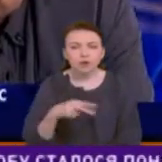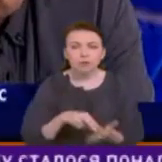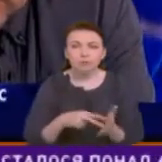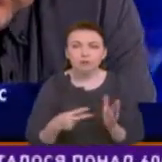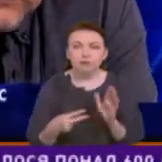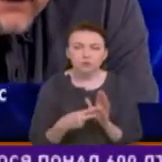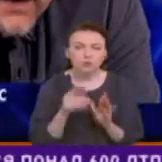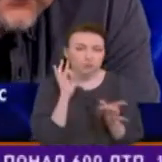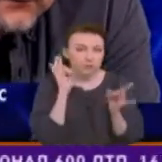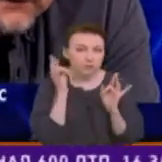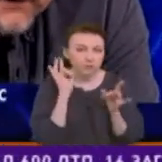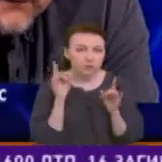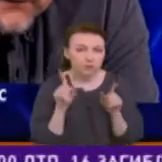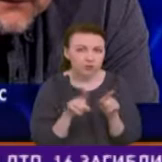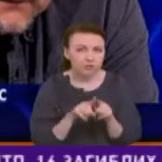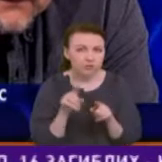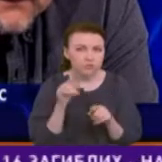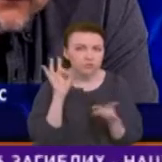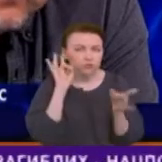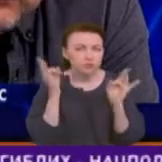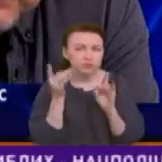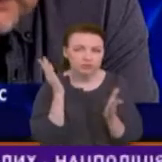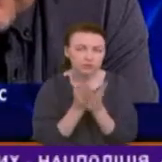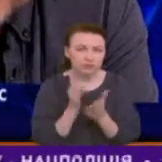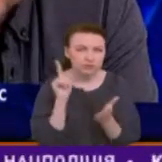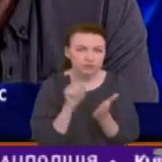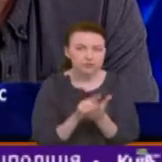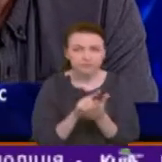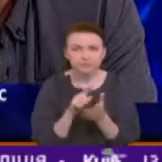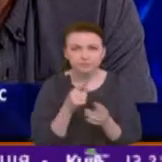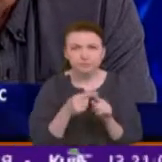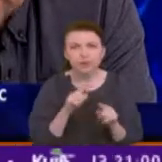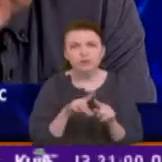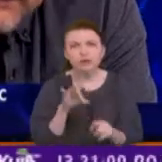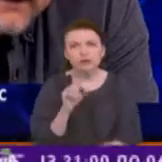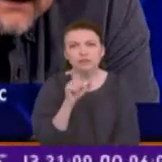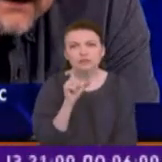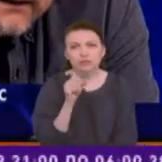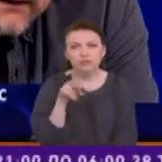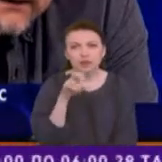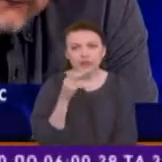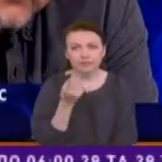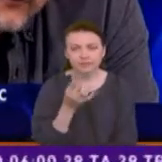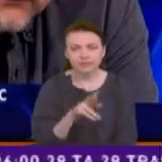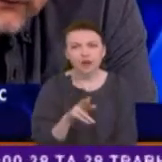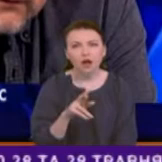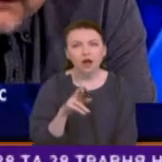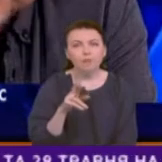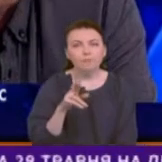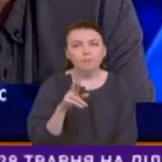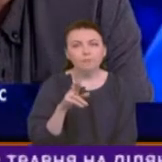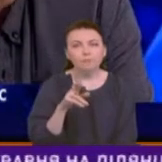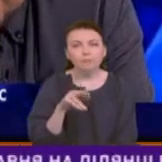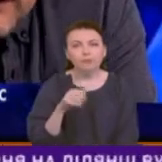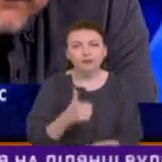є такі ходять чутки, а чутки мають за собою підґрунтя, як резиденція. Патріарха Московського, ледь не